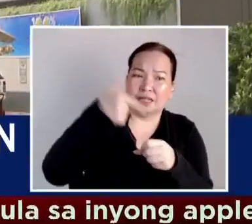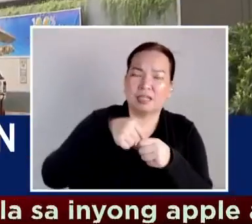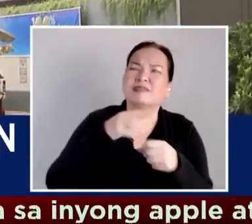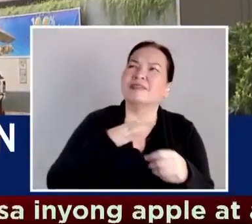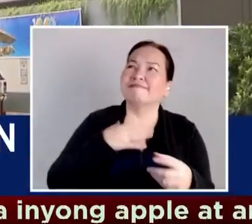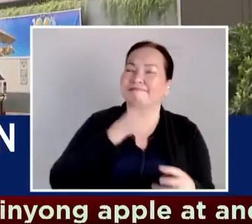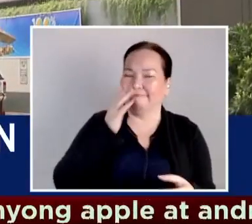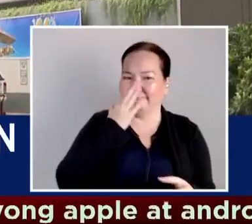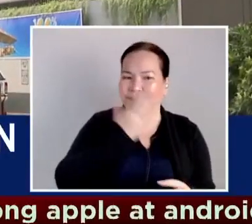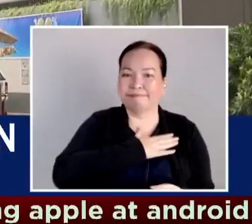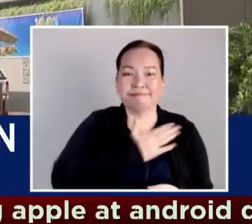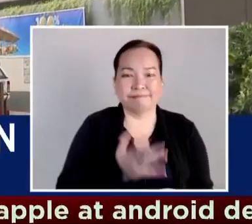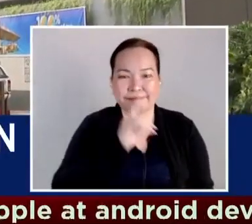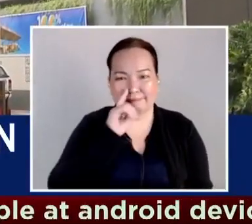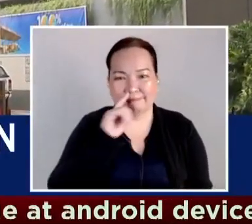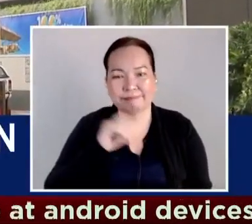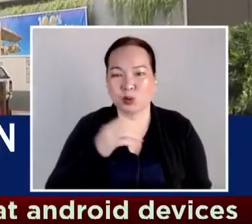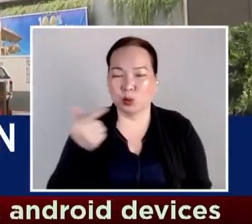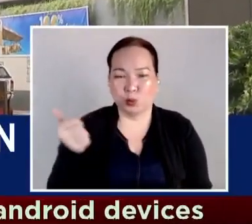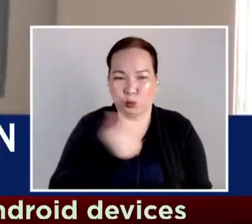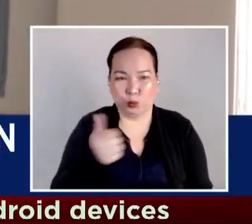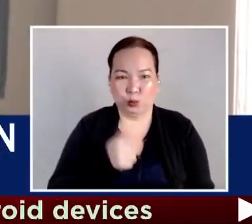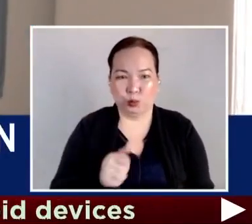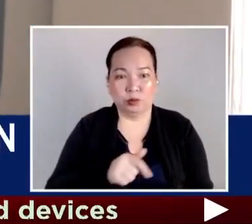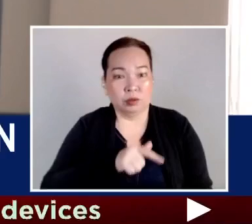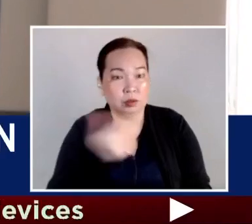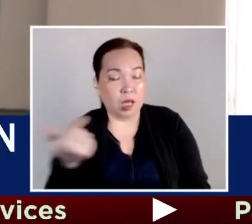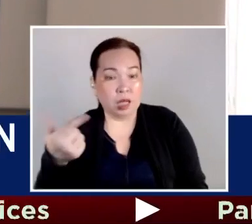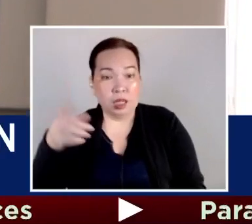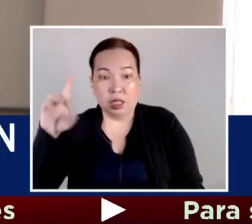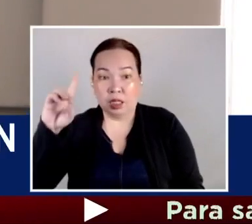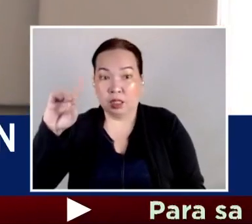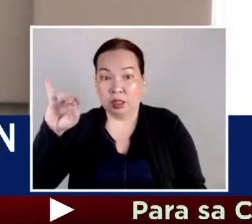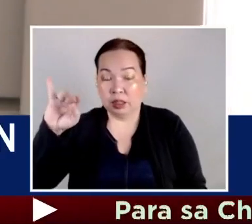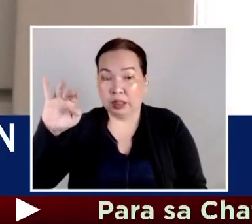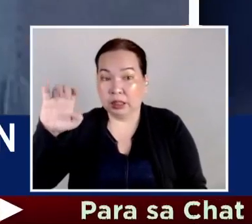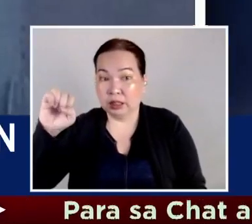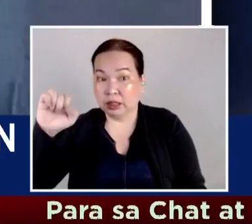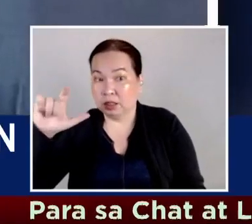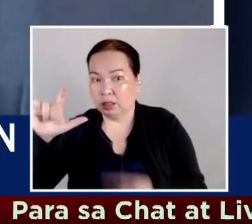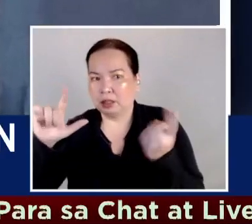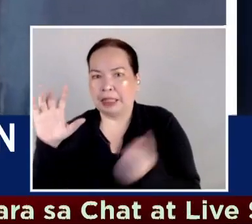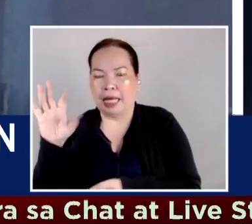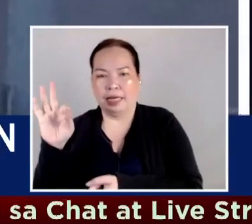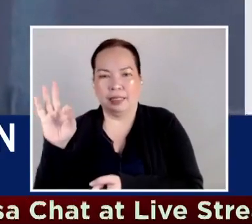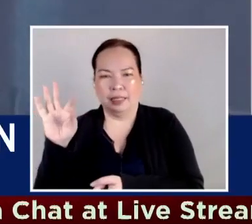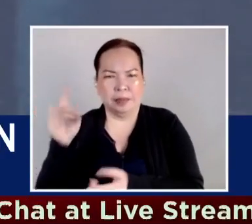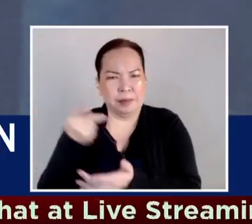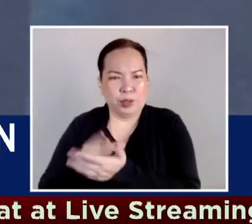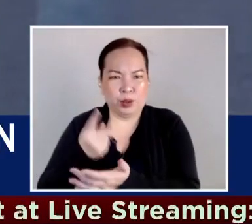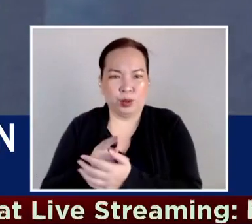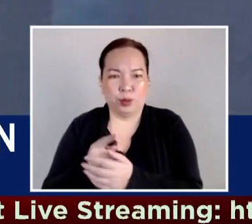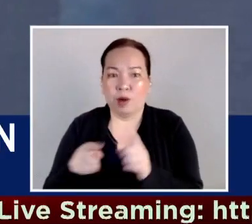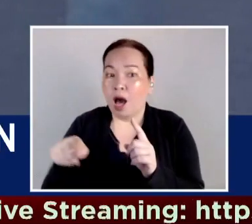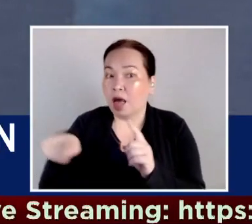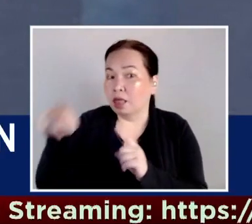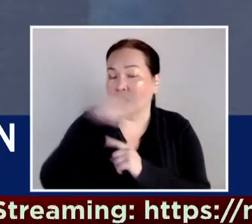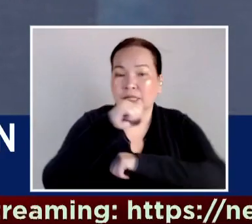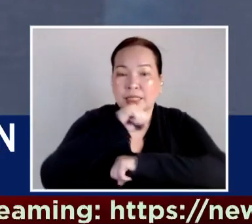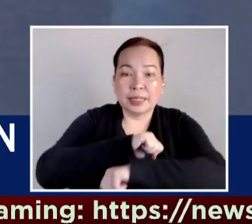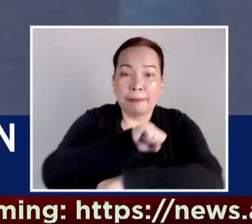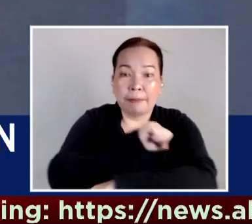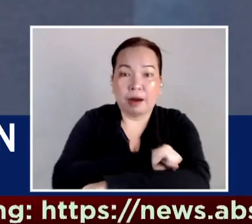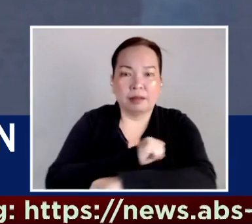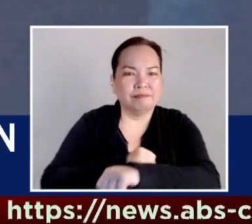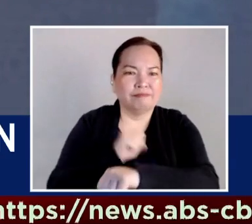mag-commute. Dito naman ang pinakamahal na diesel, 98 pesos kada litro. Pero sa Burongan Eastern Samar, 100